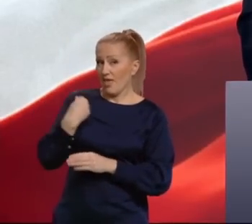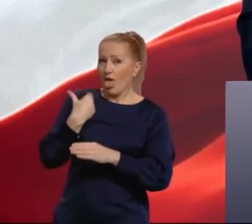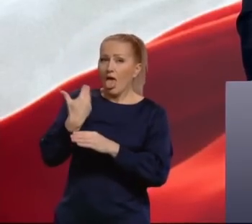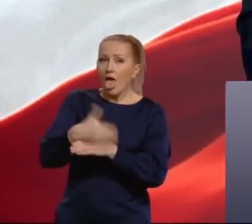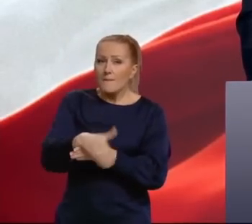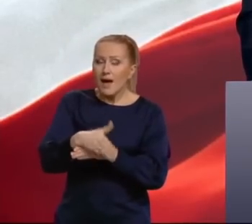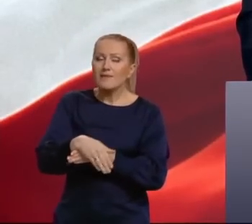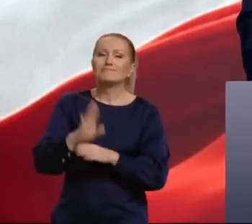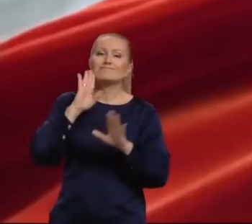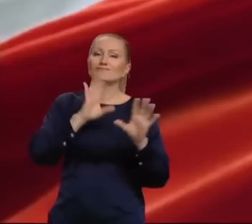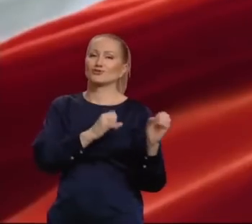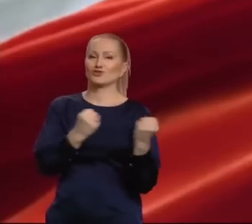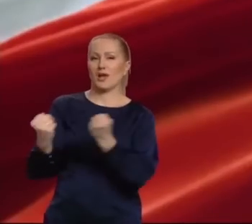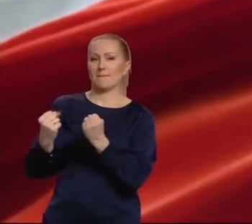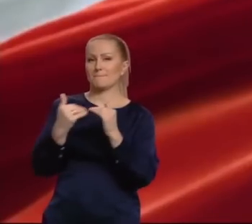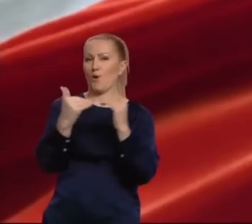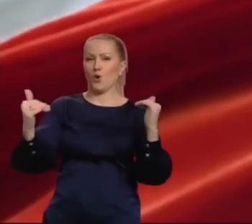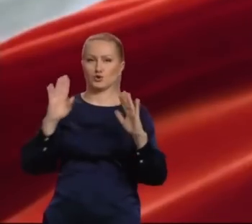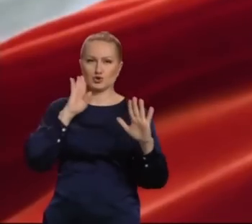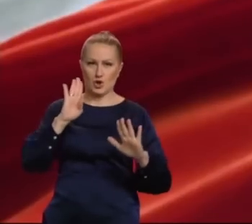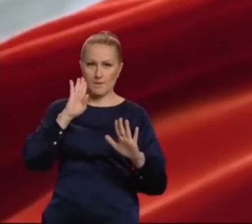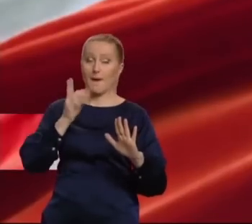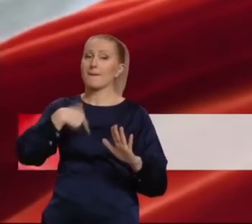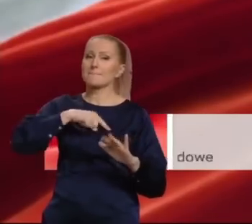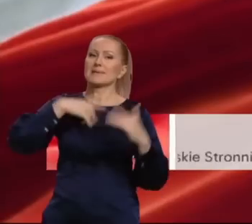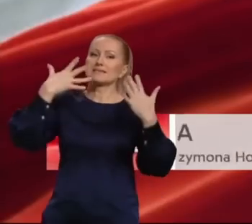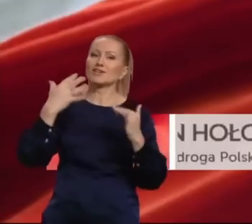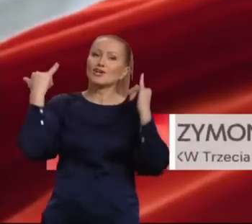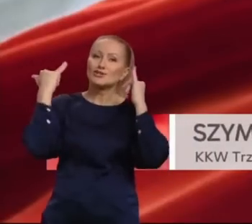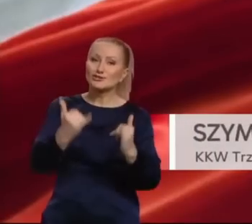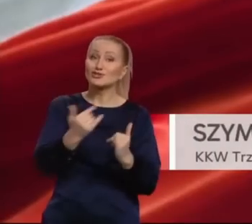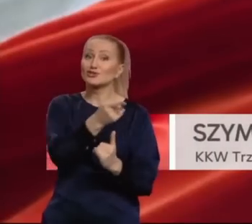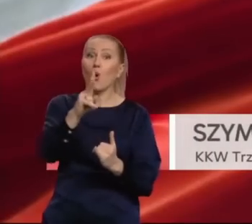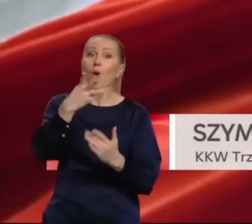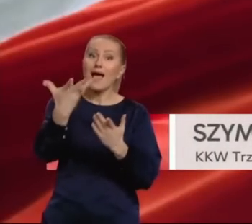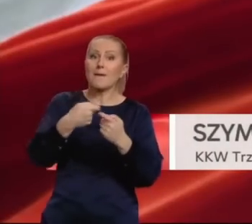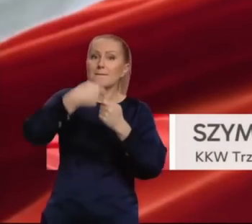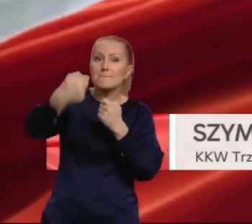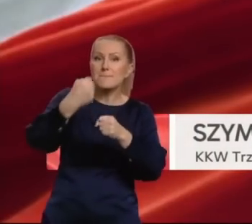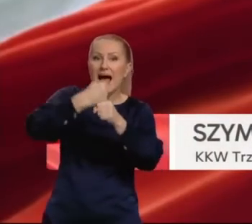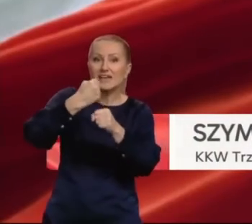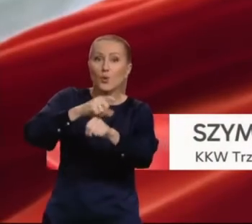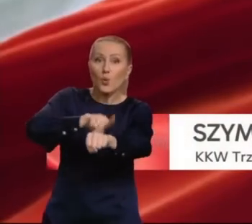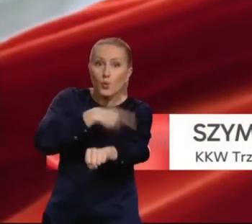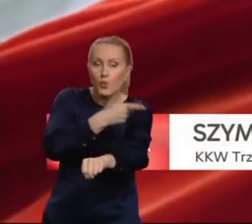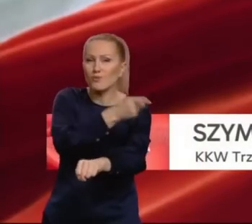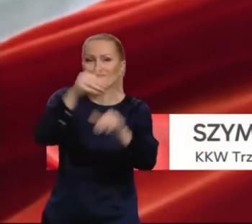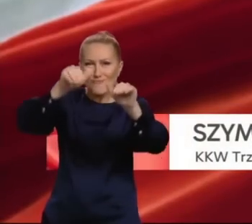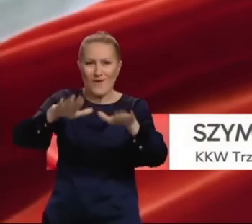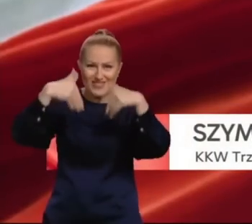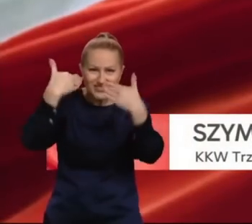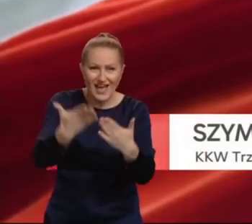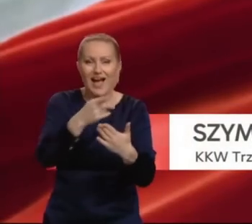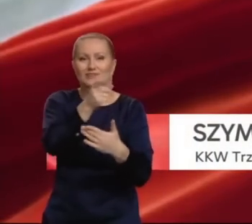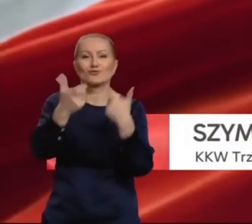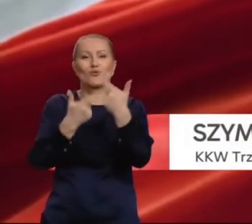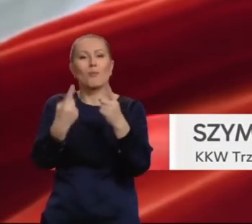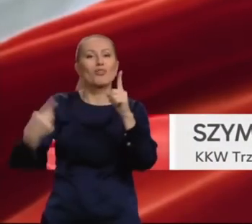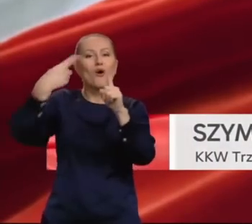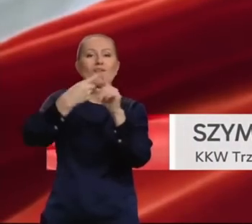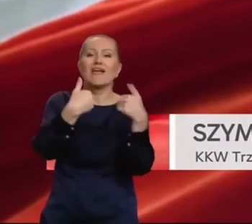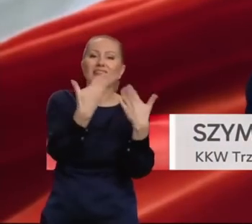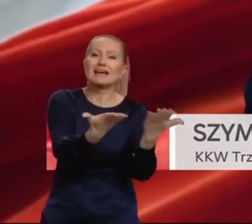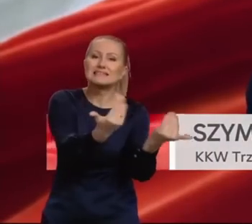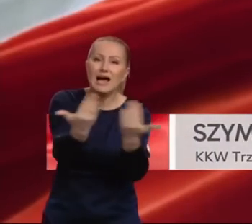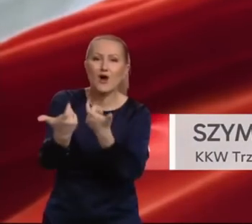barierą. Na tym samym poziomie, a my sprawimy, że ci, którzy ruda. Chcą pracować dłużej, będą mogli to robić. Będzie cały system zachęt, który będzie